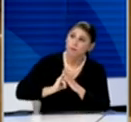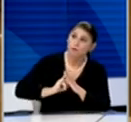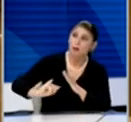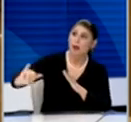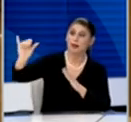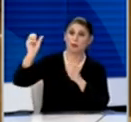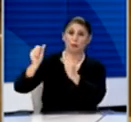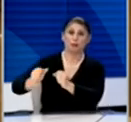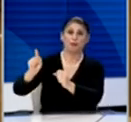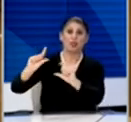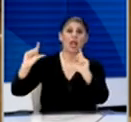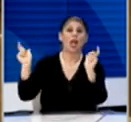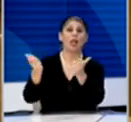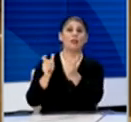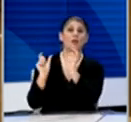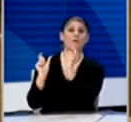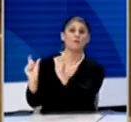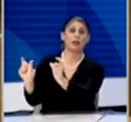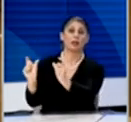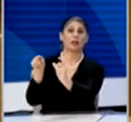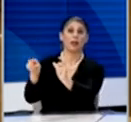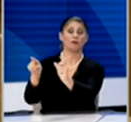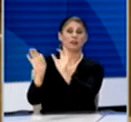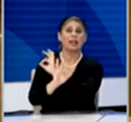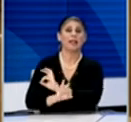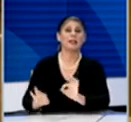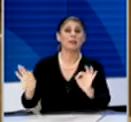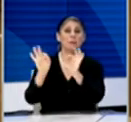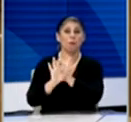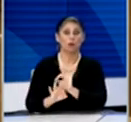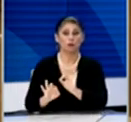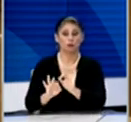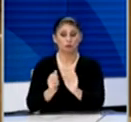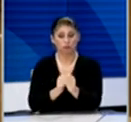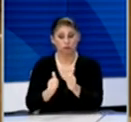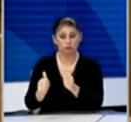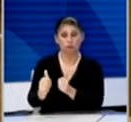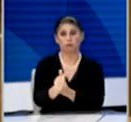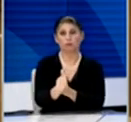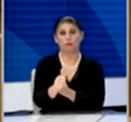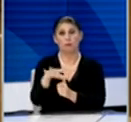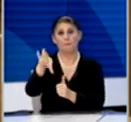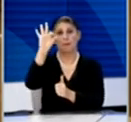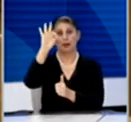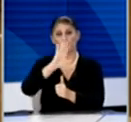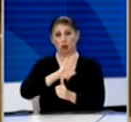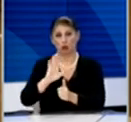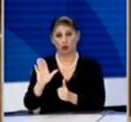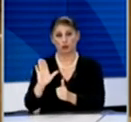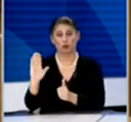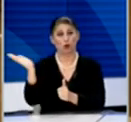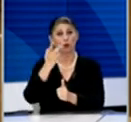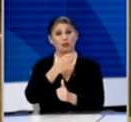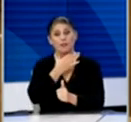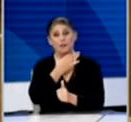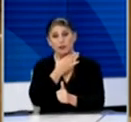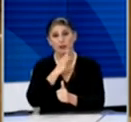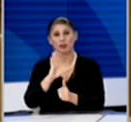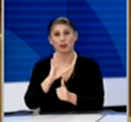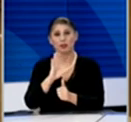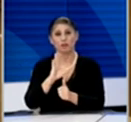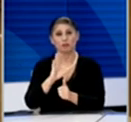αυτοί είναι οι εθνοφύλακες και αυτοί θα είναι σε ετοιμότητα μπροστάρηδες σε περίπτωση που όταν θα χρειαστεί να